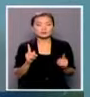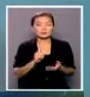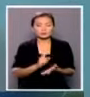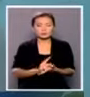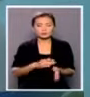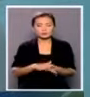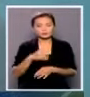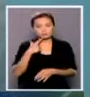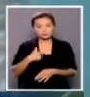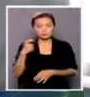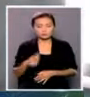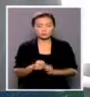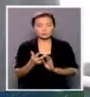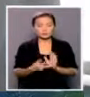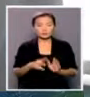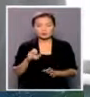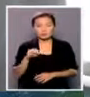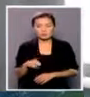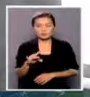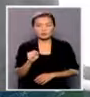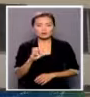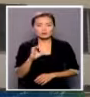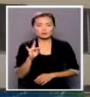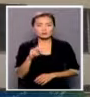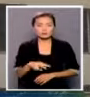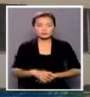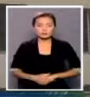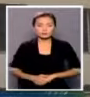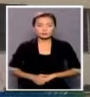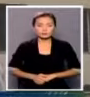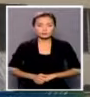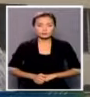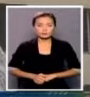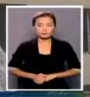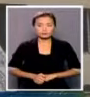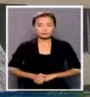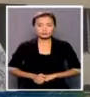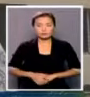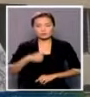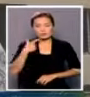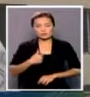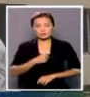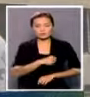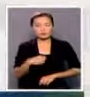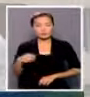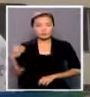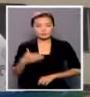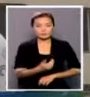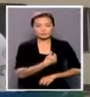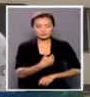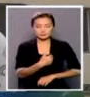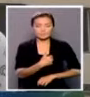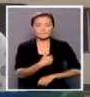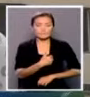деп келгендердің бірі 18 жастағы Ерасыл Табылдиев. Колледждерін бірін бітірдім. Әскерге өз еркіммен келіп, осы